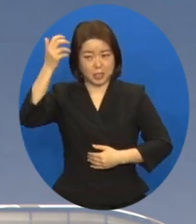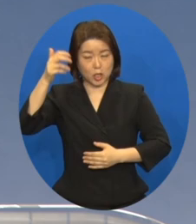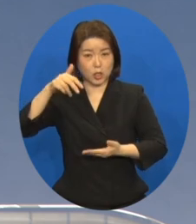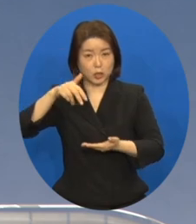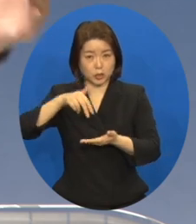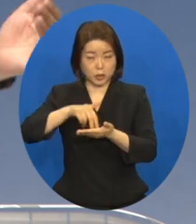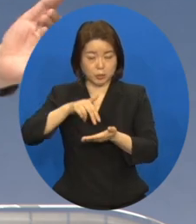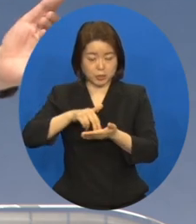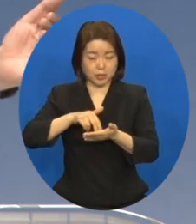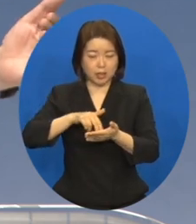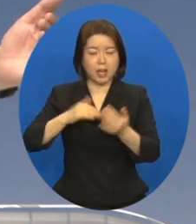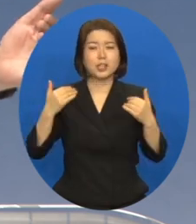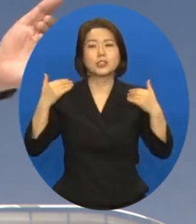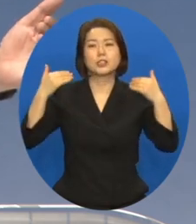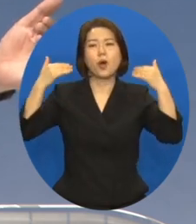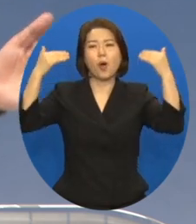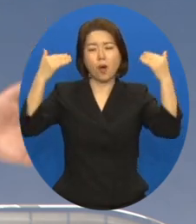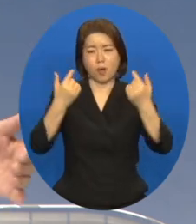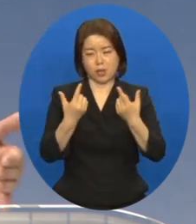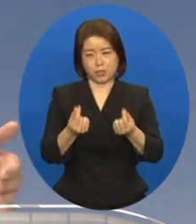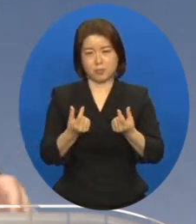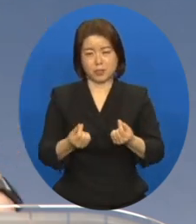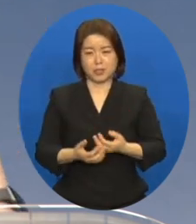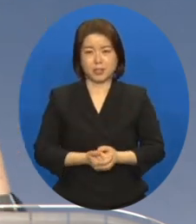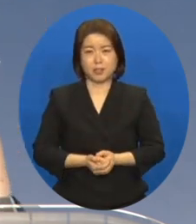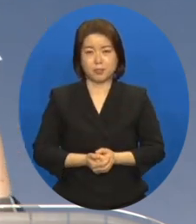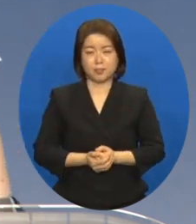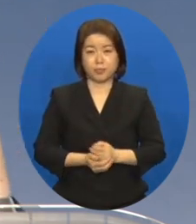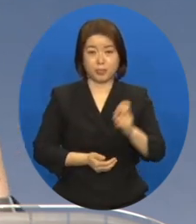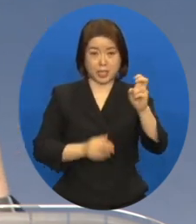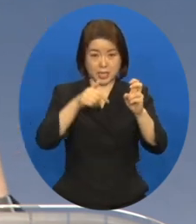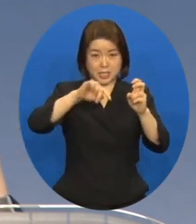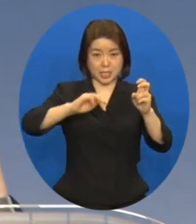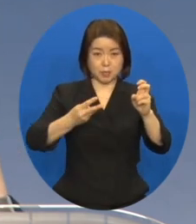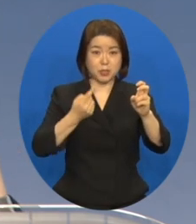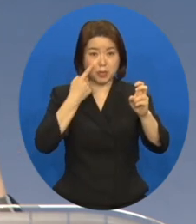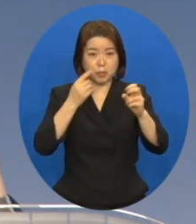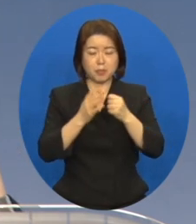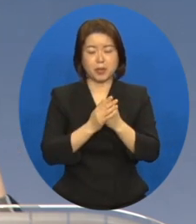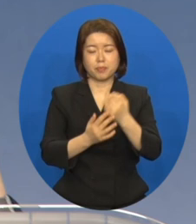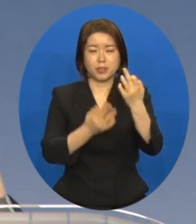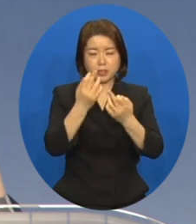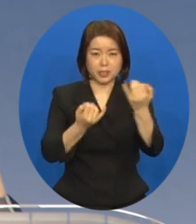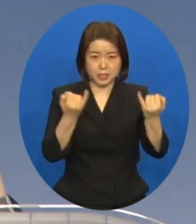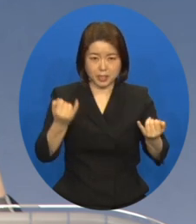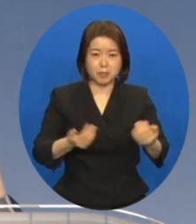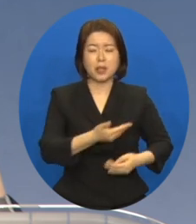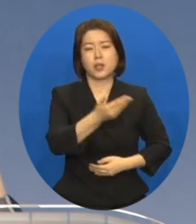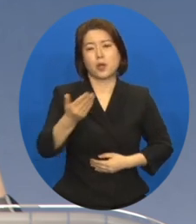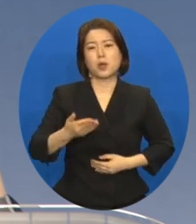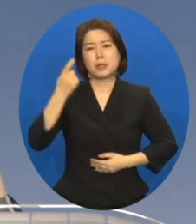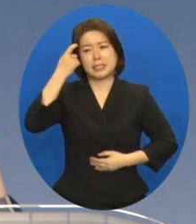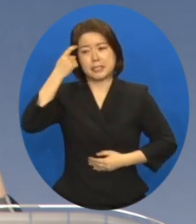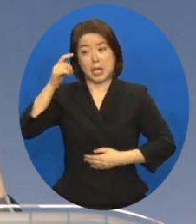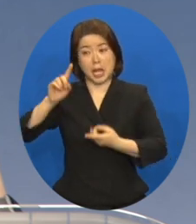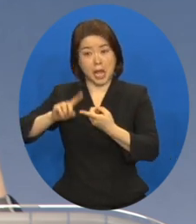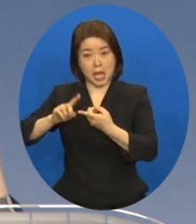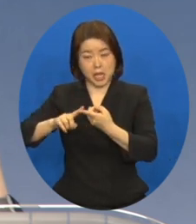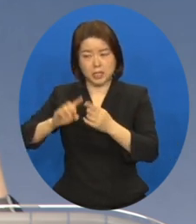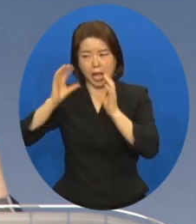사람이고 어른인 사람입니다. 20절에 보면 형제자매 여러분 생각하는 데는 아이가 되지